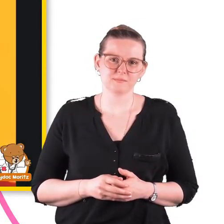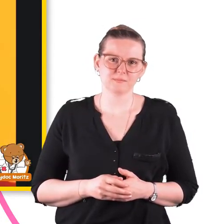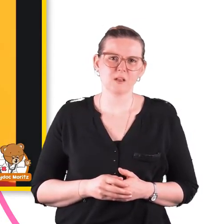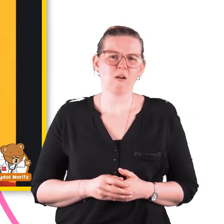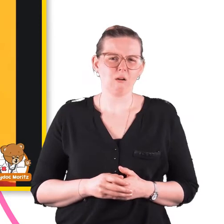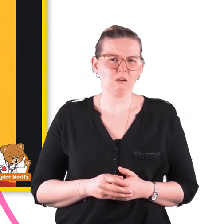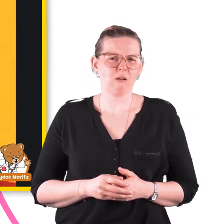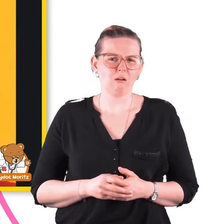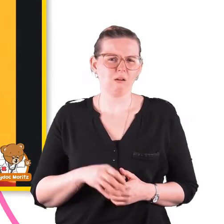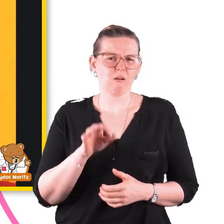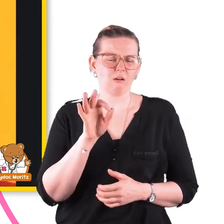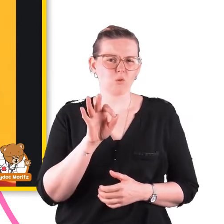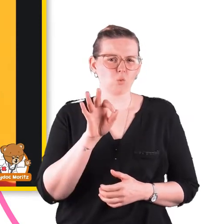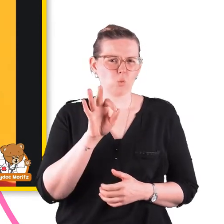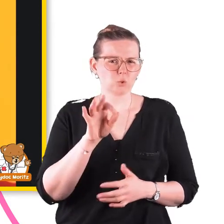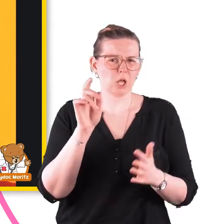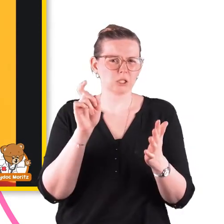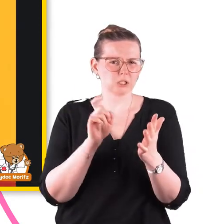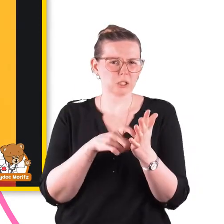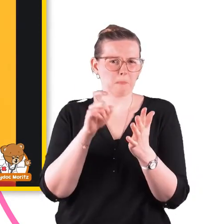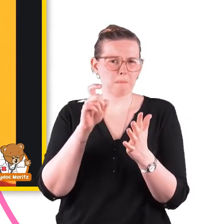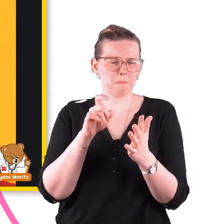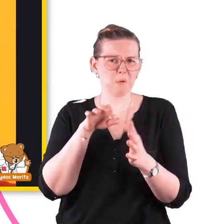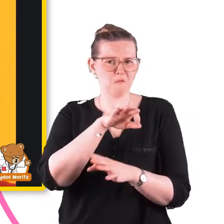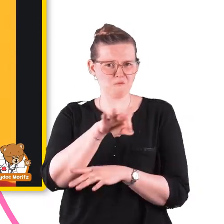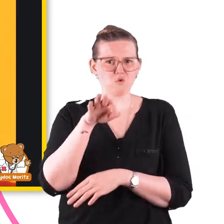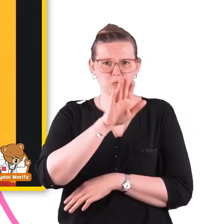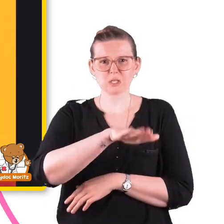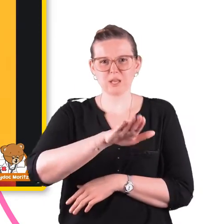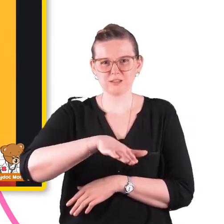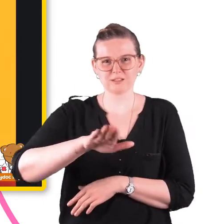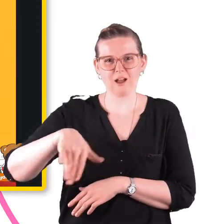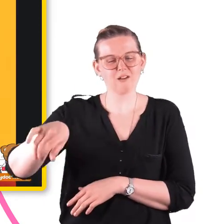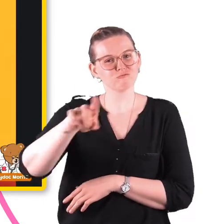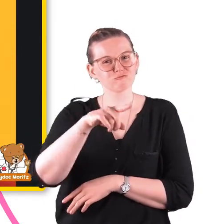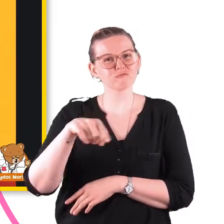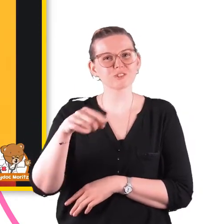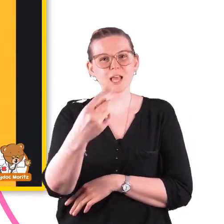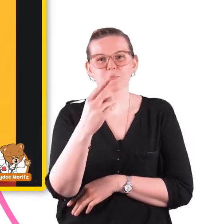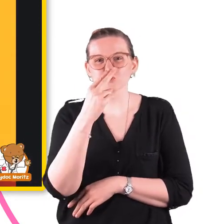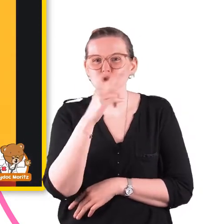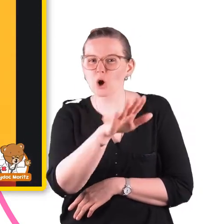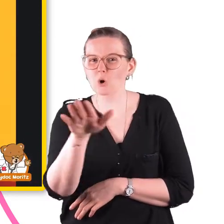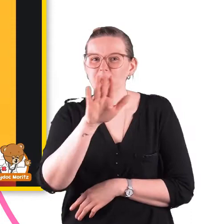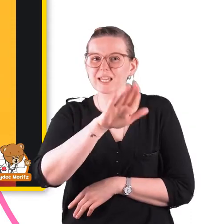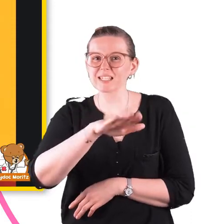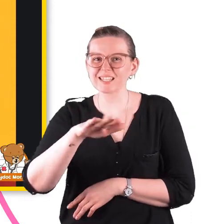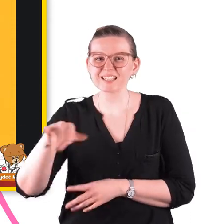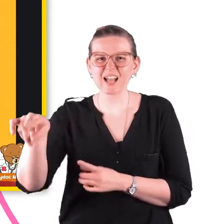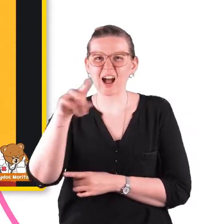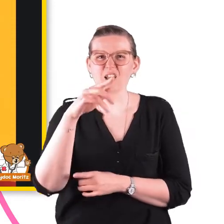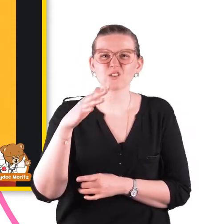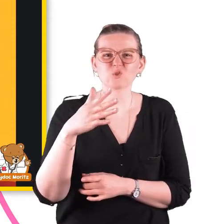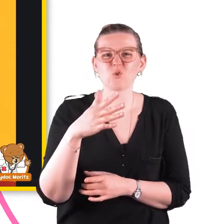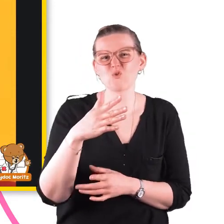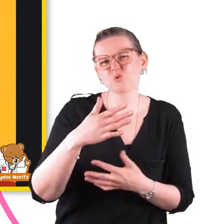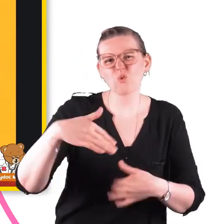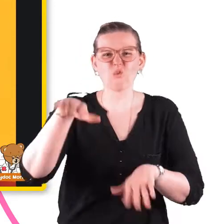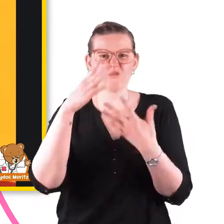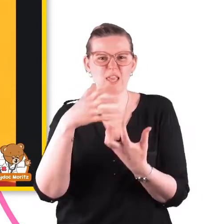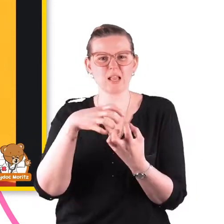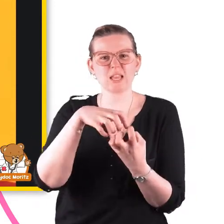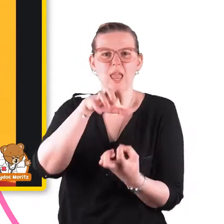Ja, das ist sicher eine gute Anregung für unsere Kinder. Schaut mal, ob eure Freunde zu